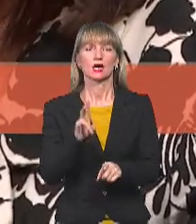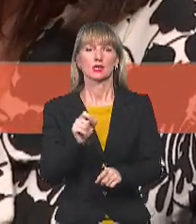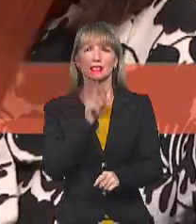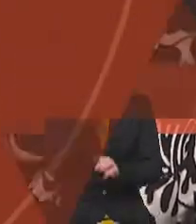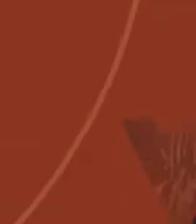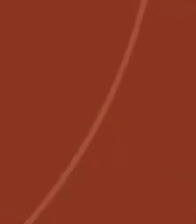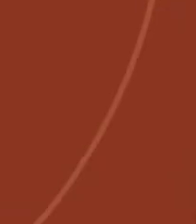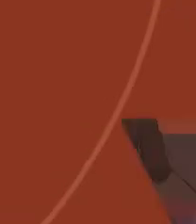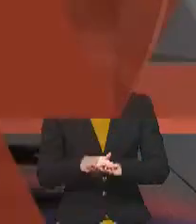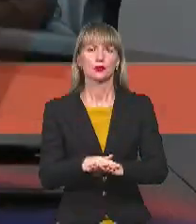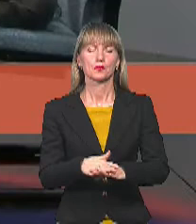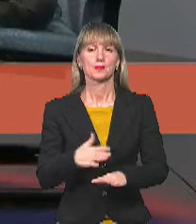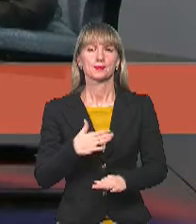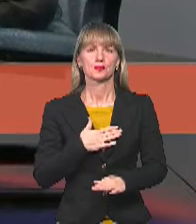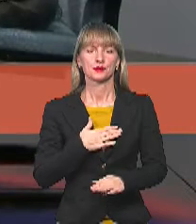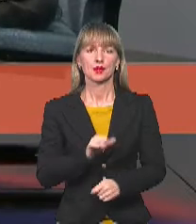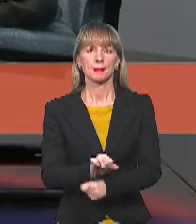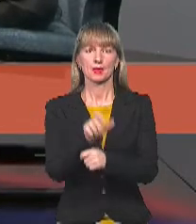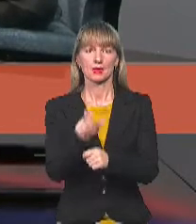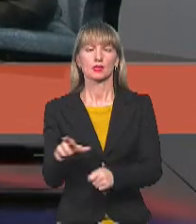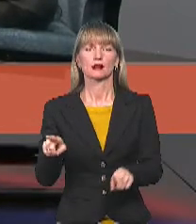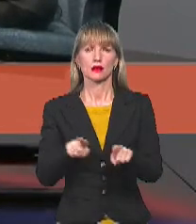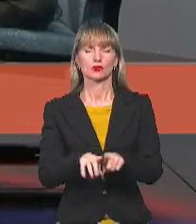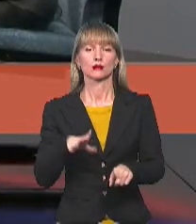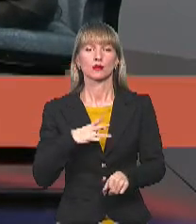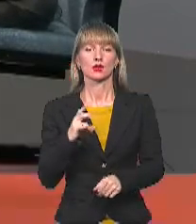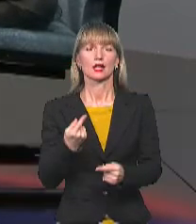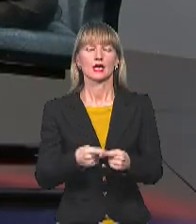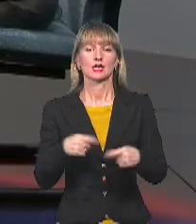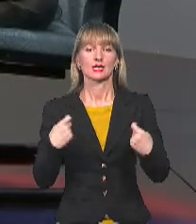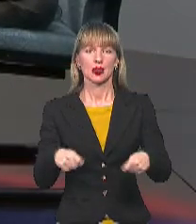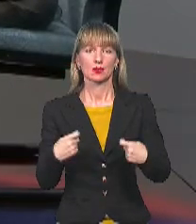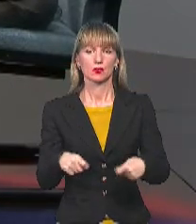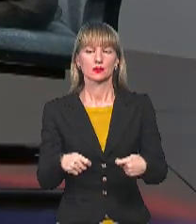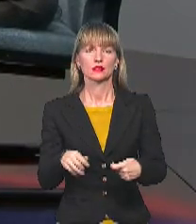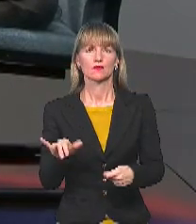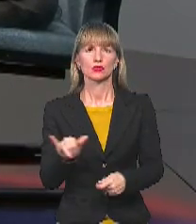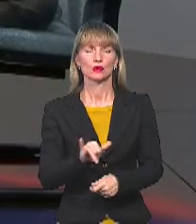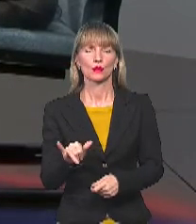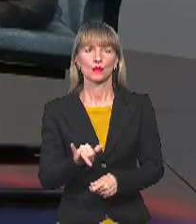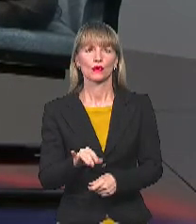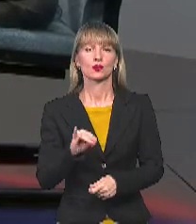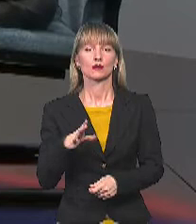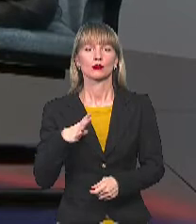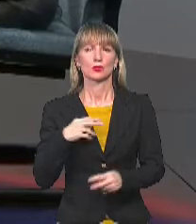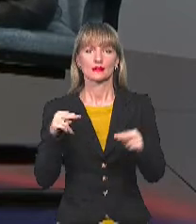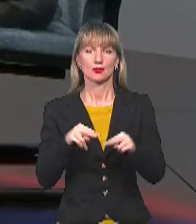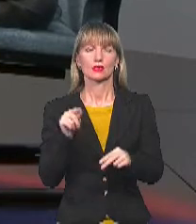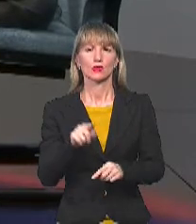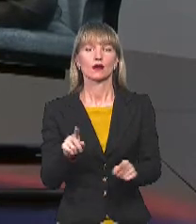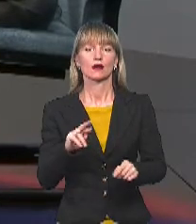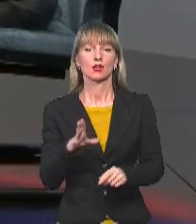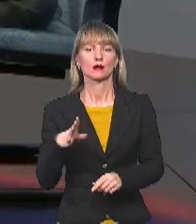стихійних. До речі, наші новинарі також побували на цій ярмарці в суботу і були свідками того,